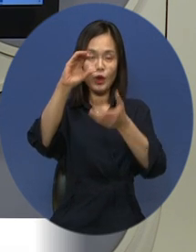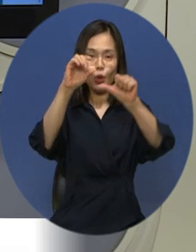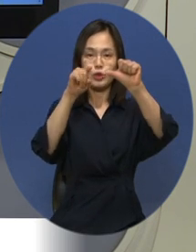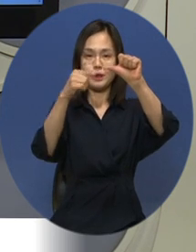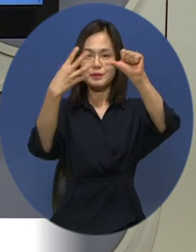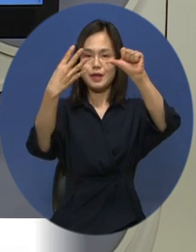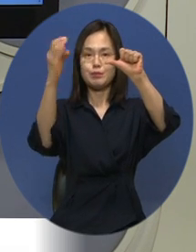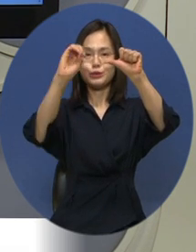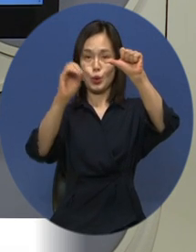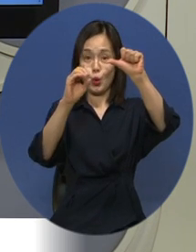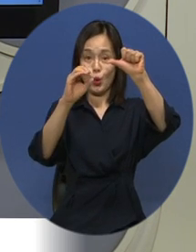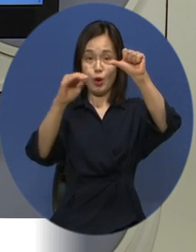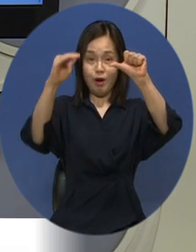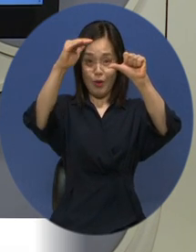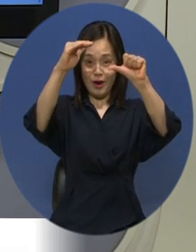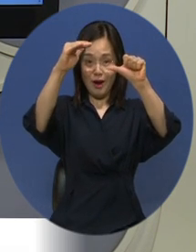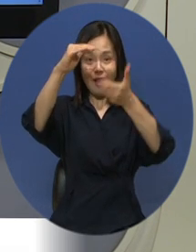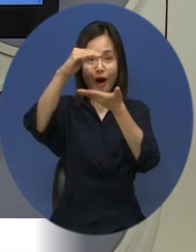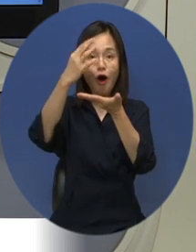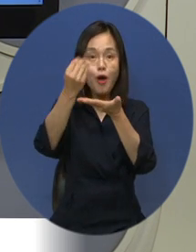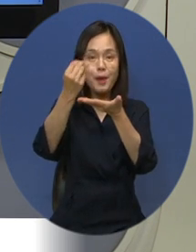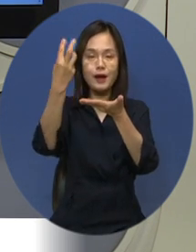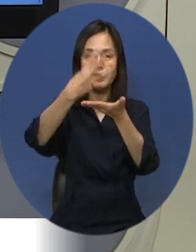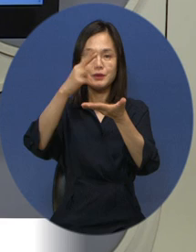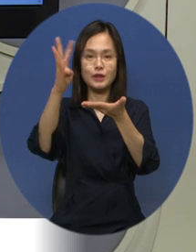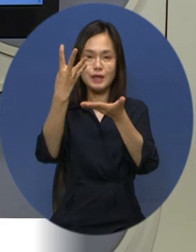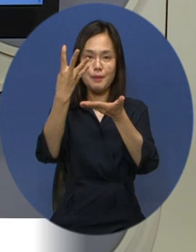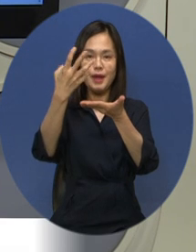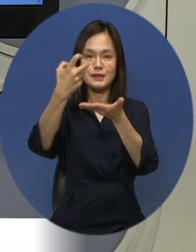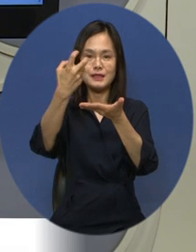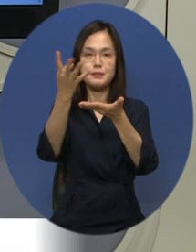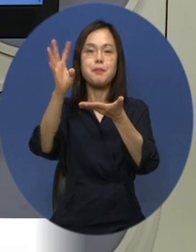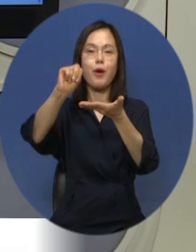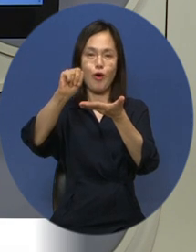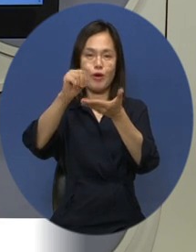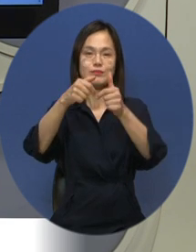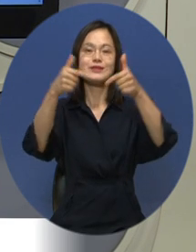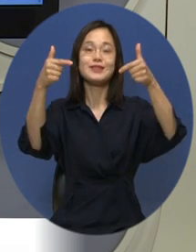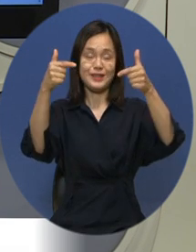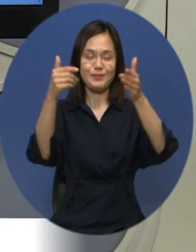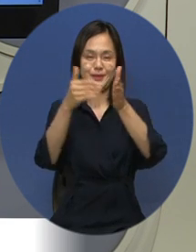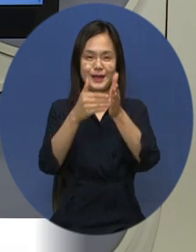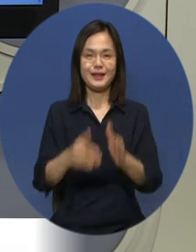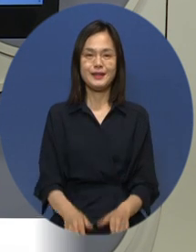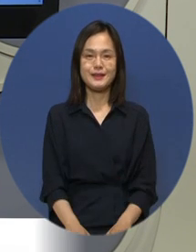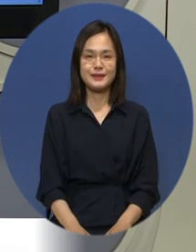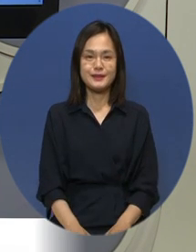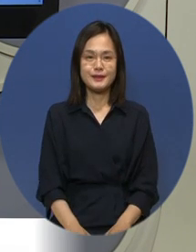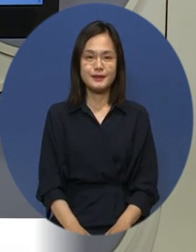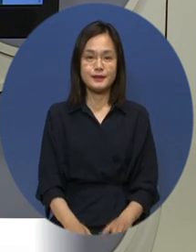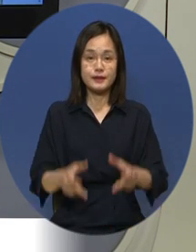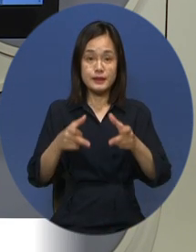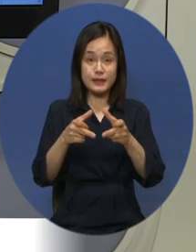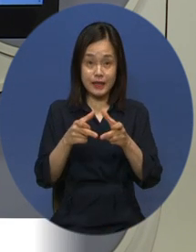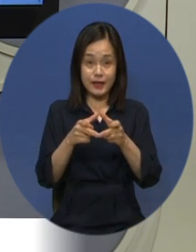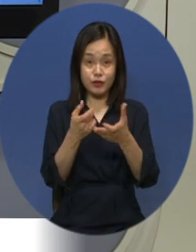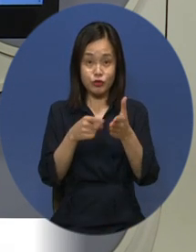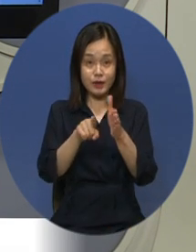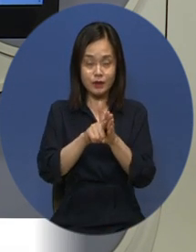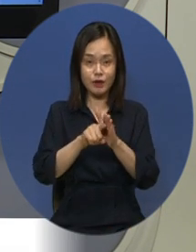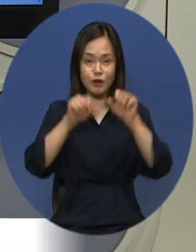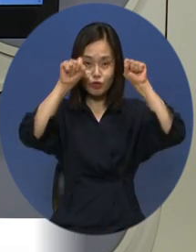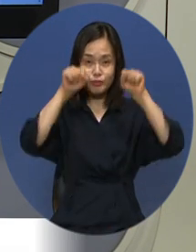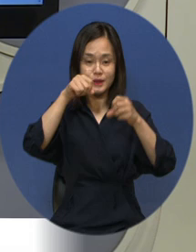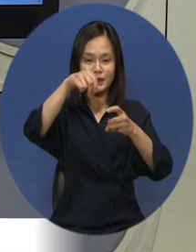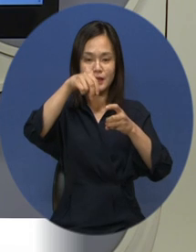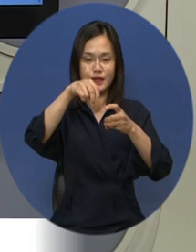수치이며 총 3천 4백 70억원 중핵 된 것인데요 이루 장애인 관련 예산은 장애인 국민체육센터